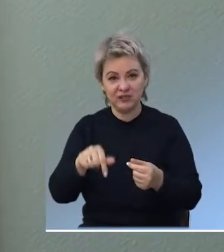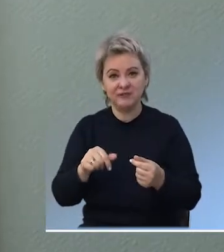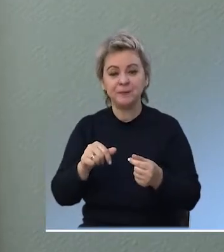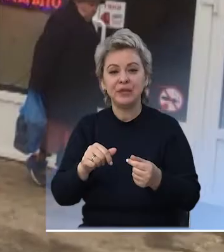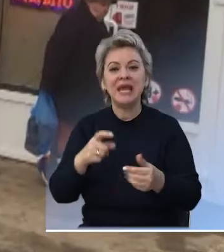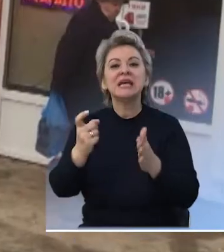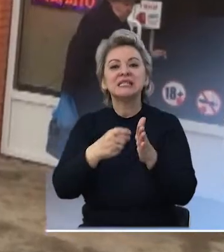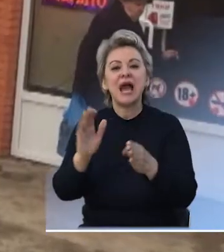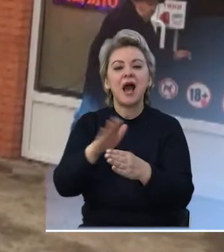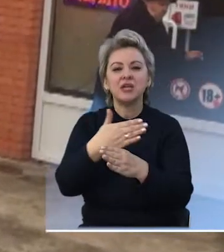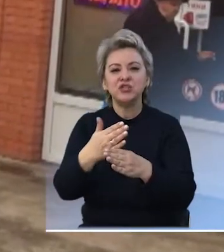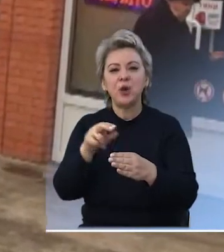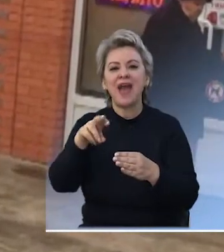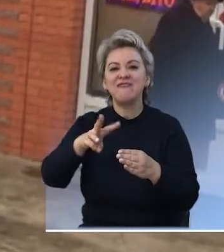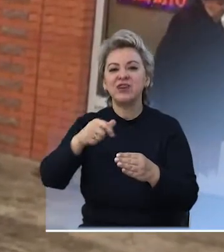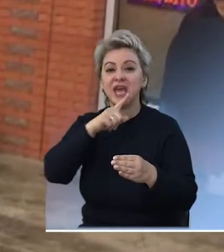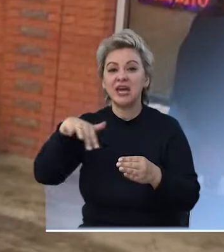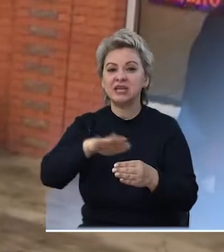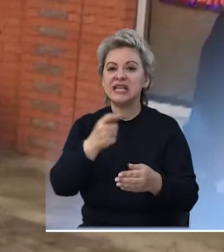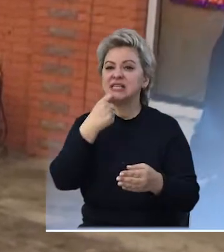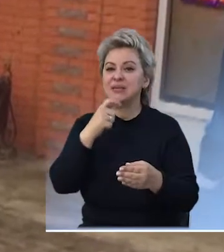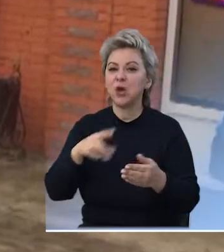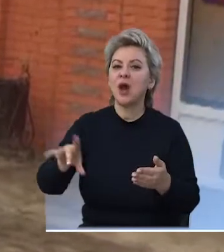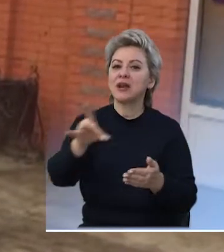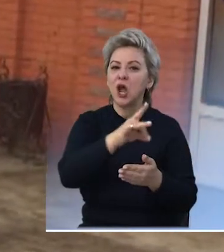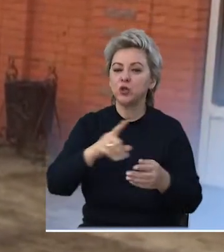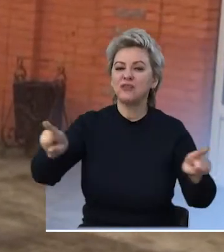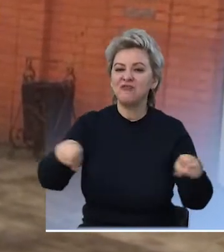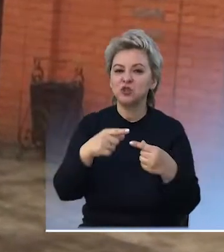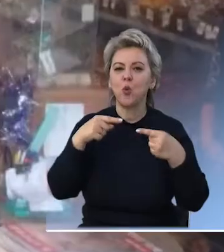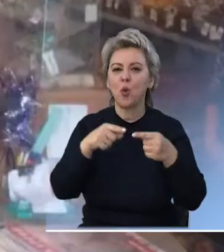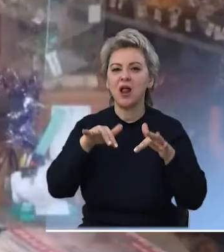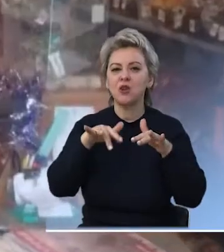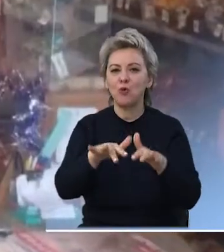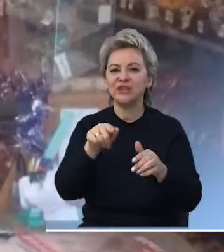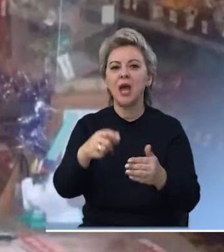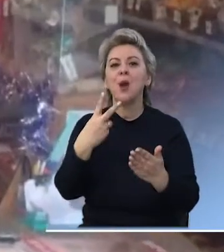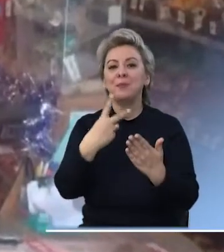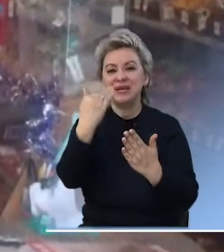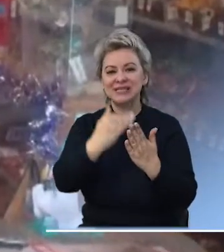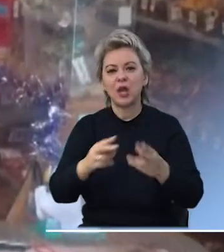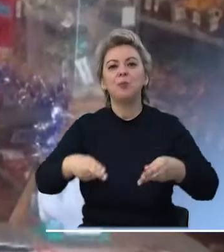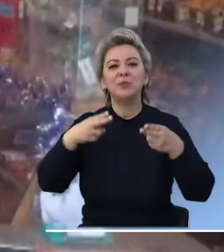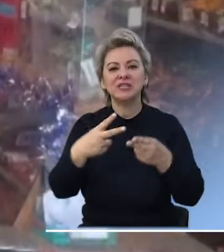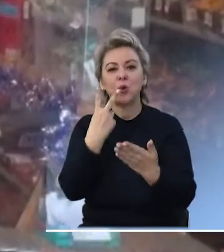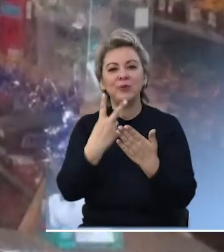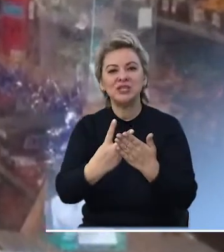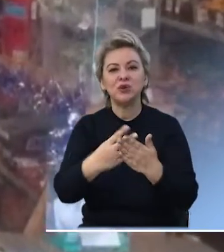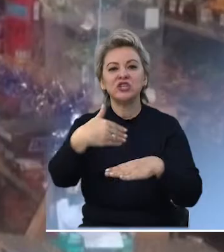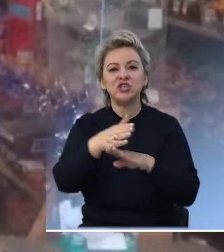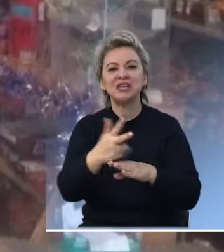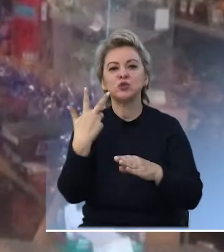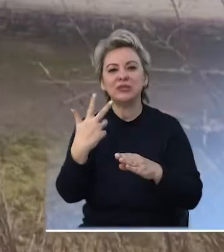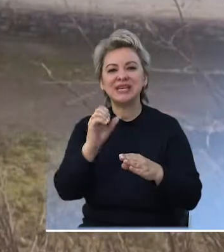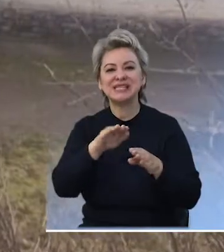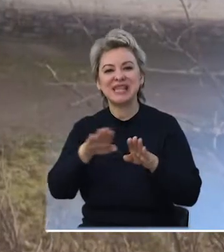поддельными. Следственным отделом ОМВД России по Семикаракорскому району возбуждено уголовное дело по признакам преступления,